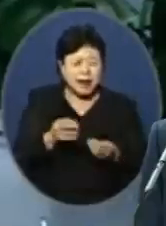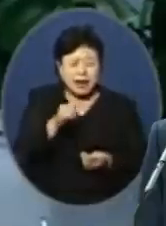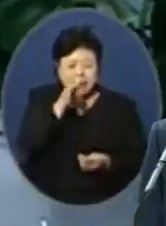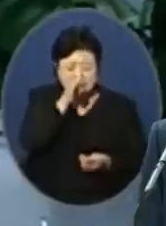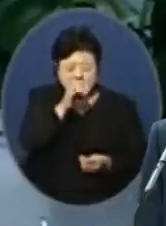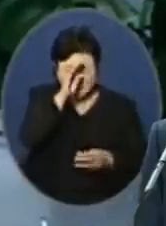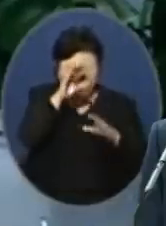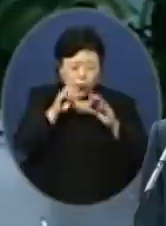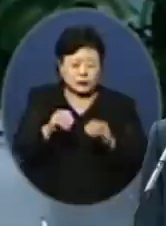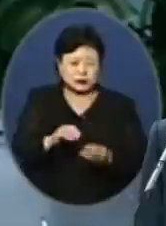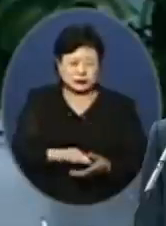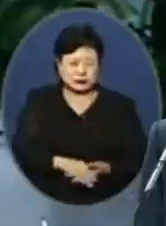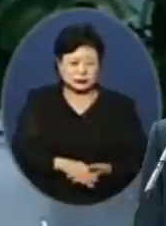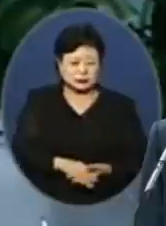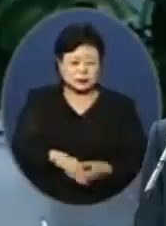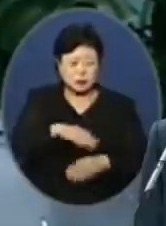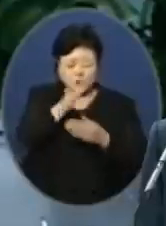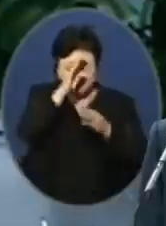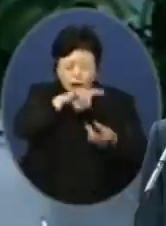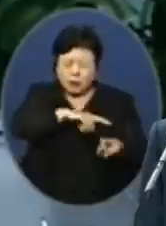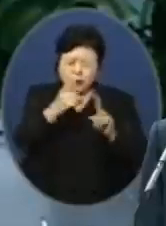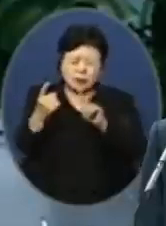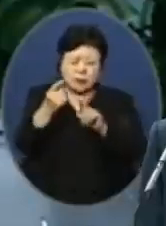낳는 것이 아닙니다. 뭘 다 낳았어요.